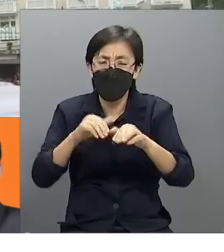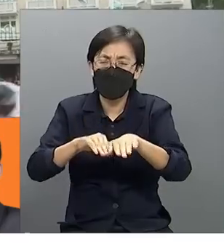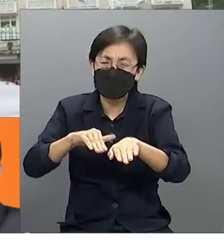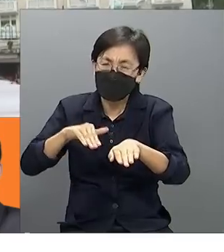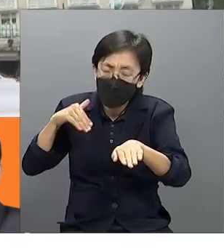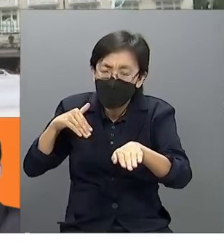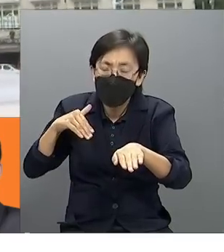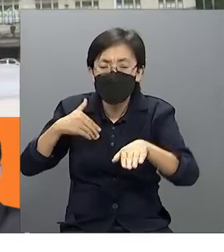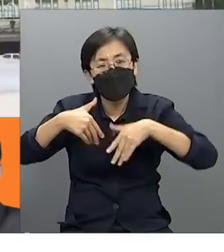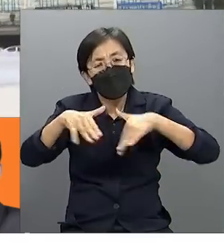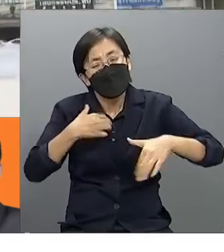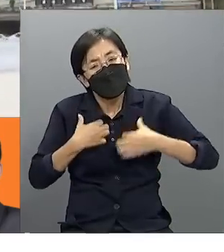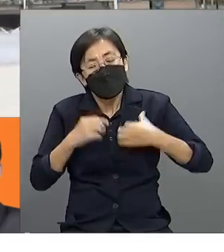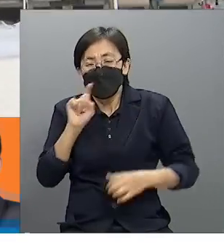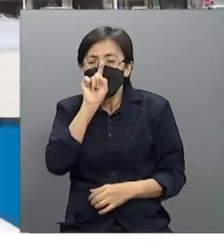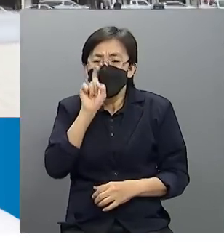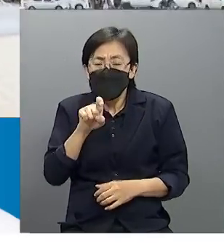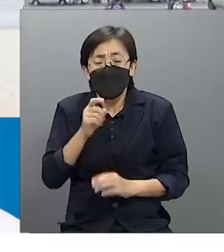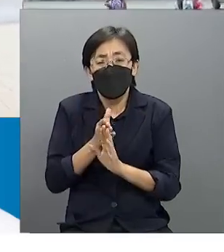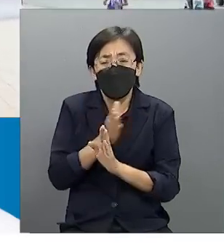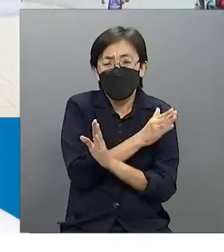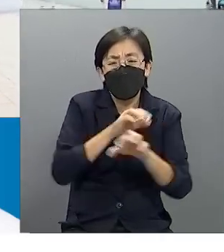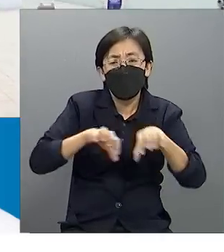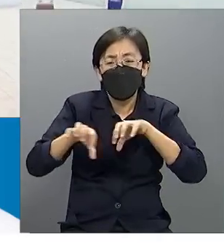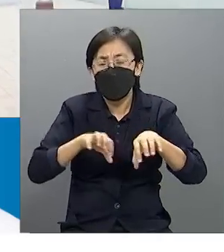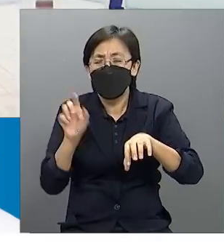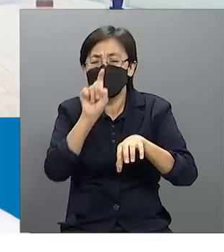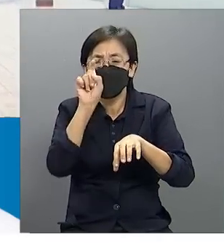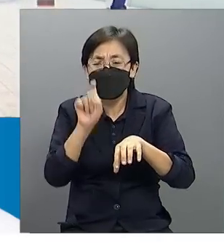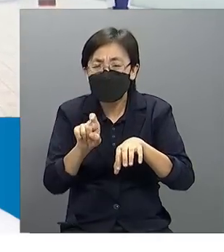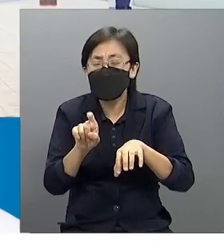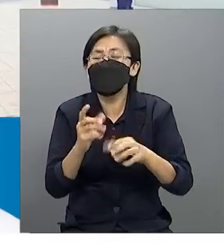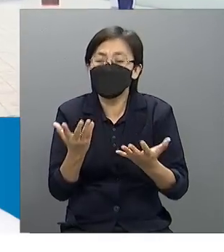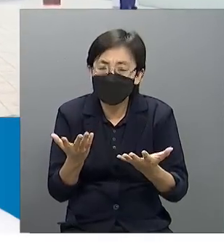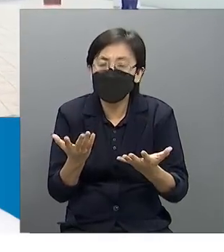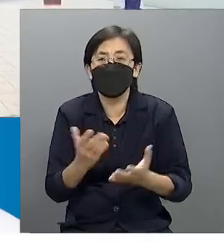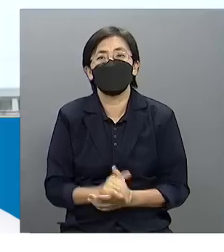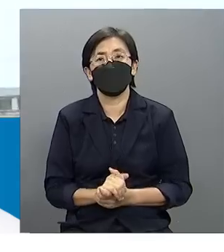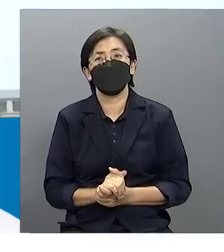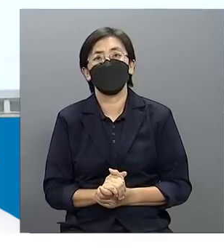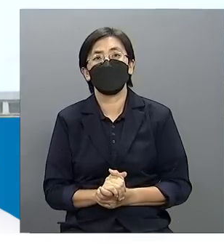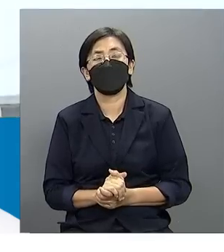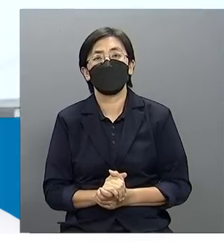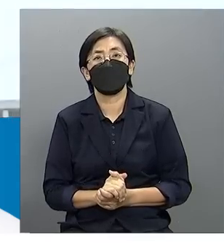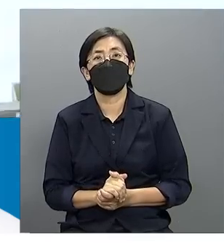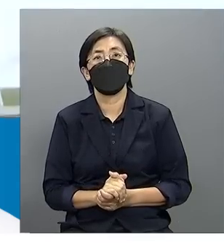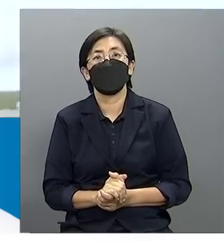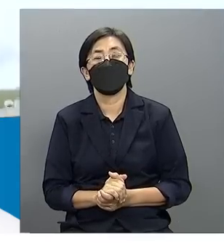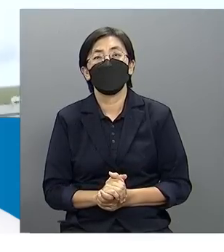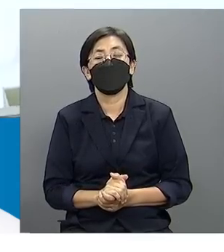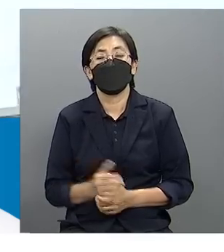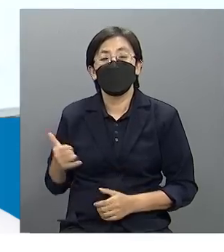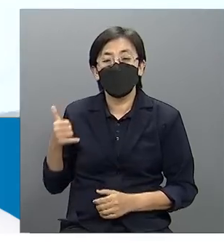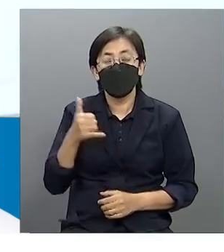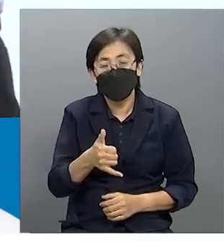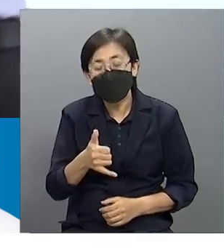งการบริหารจัดการที่ผ่านมาของพลตำรวจเอกอัศวินขวัญเมืองนะคะนี่ค่ะนี่เป็นภาพการลงพื้นที่ของพลตำรวจเอก